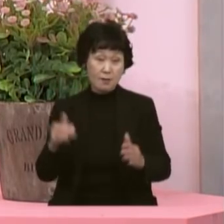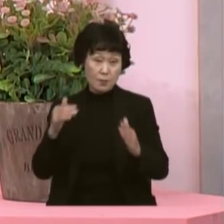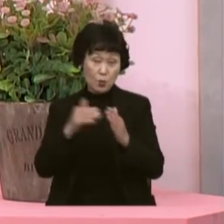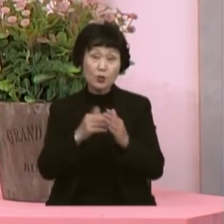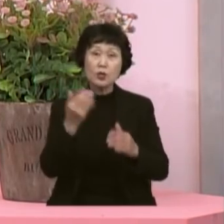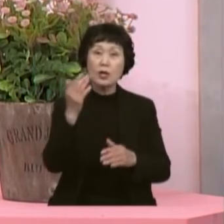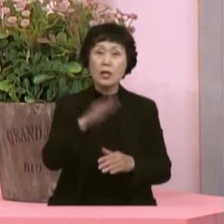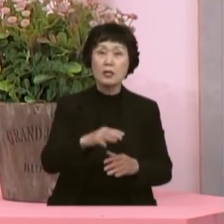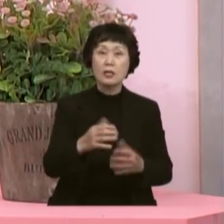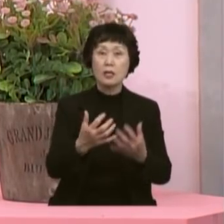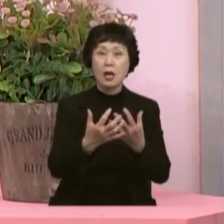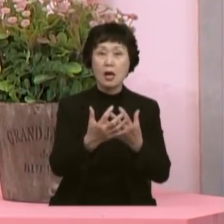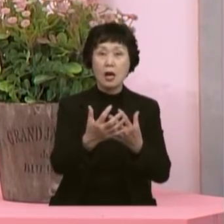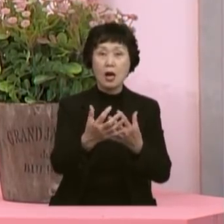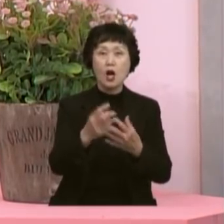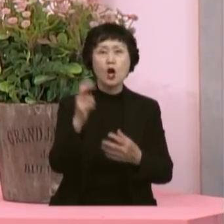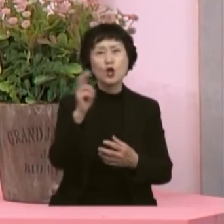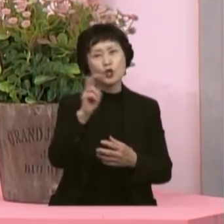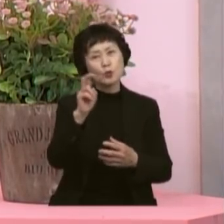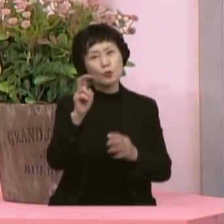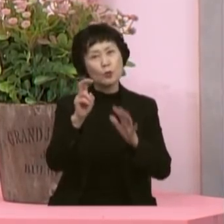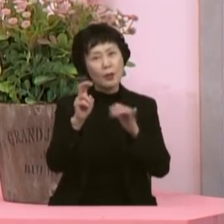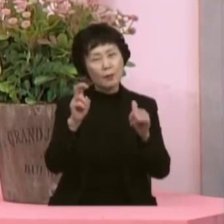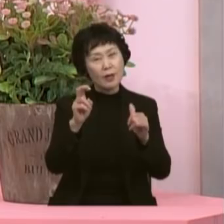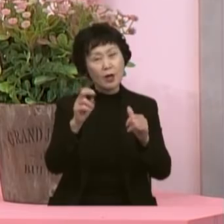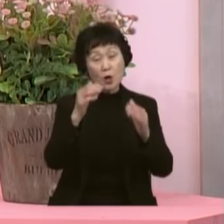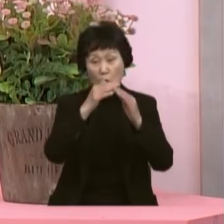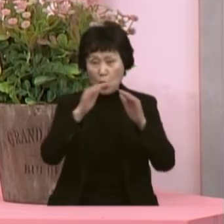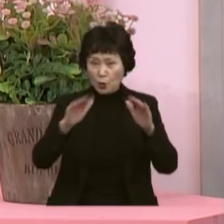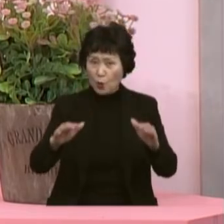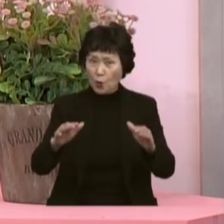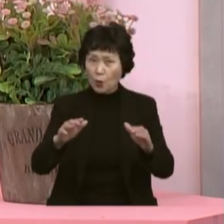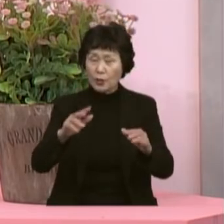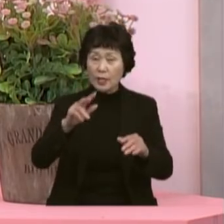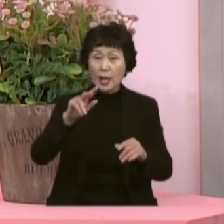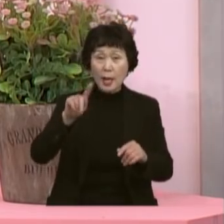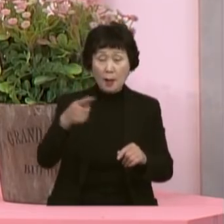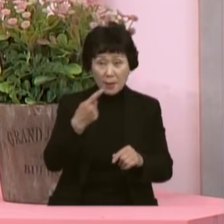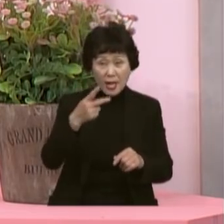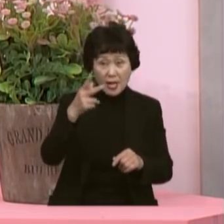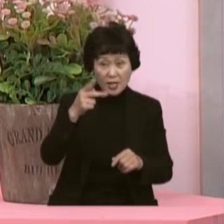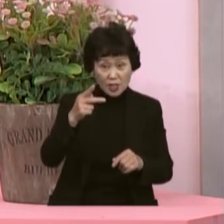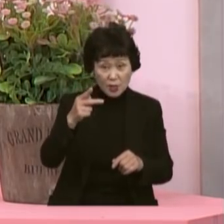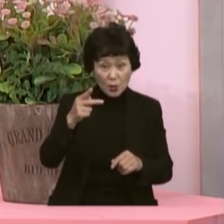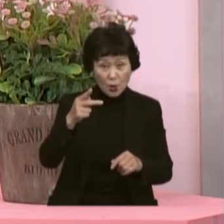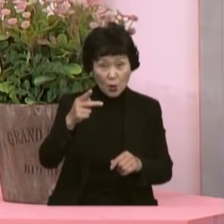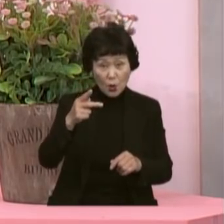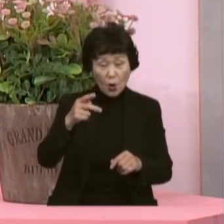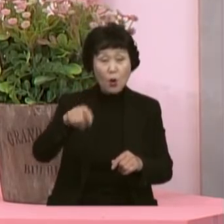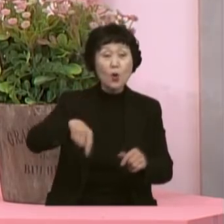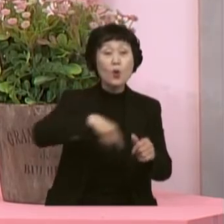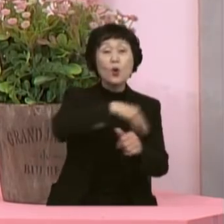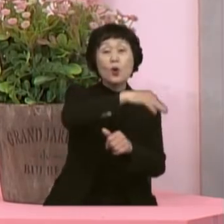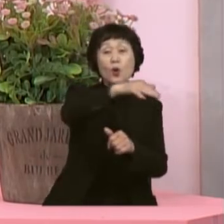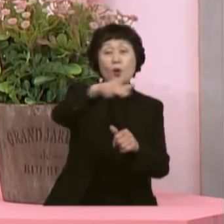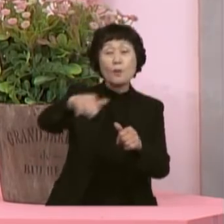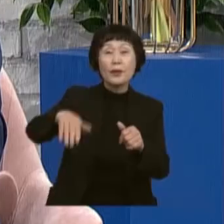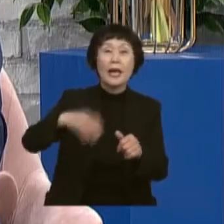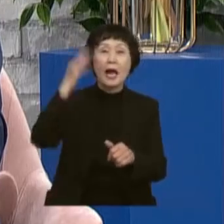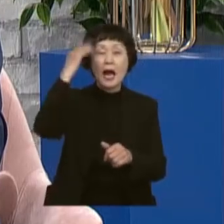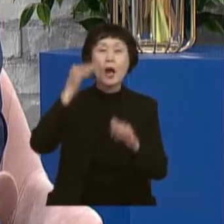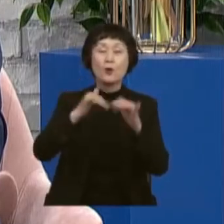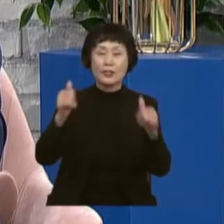명 동네 70, 100km 안에 한국 사람 23명 살아요. 그 23명 다 온